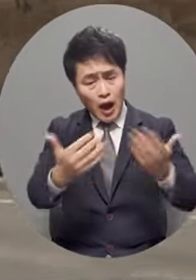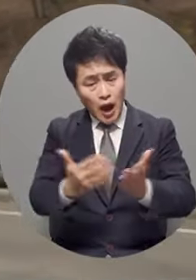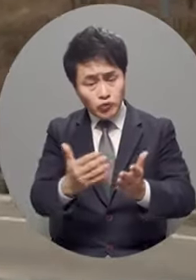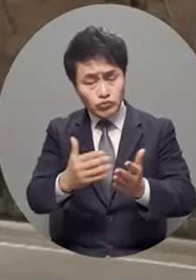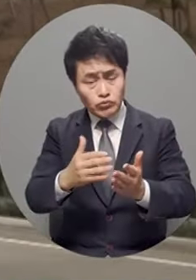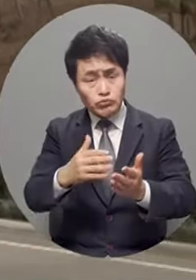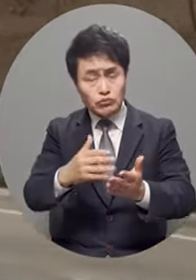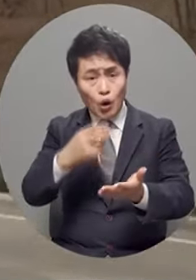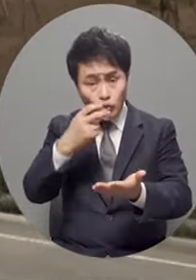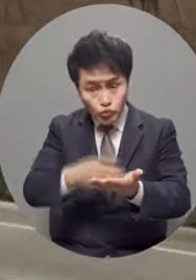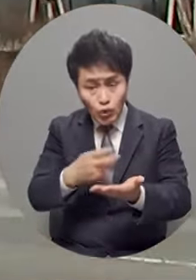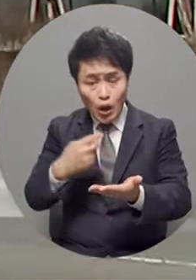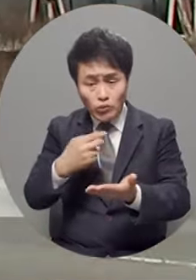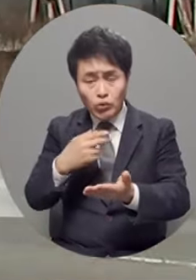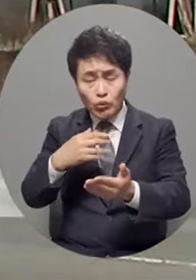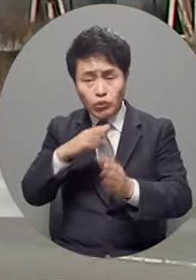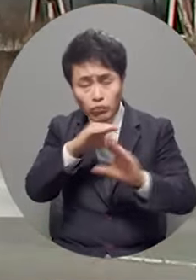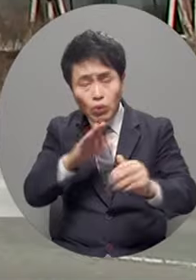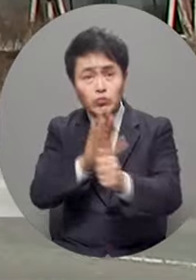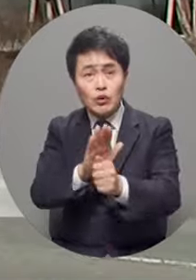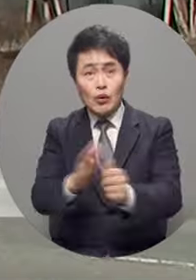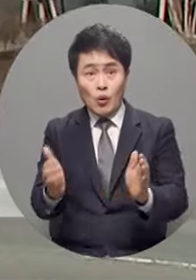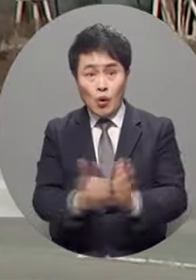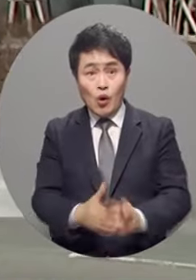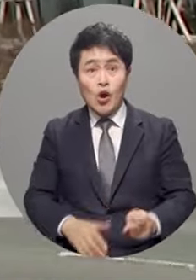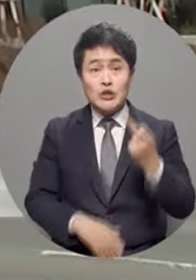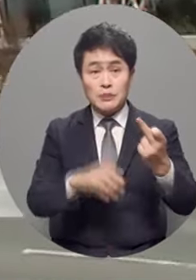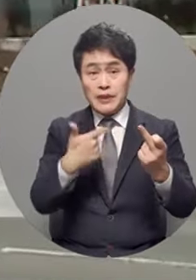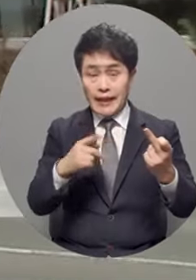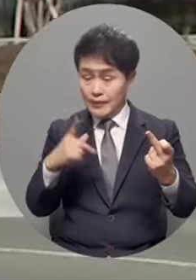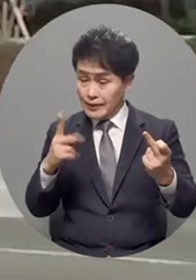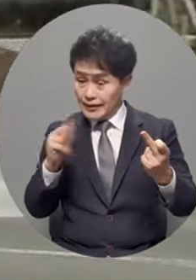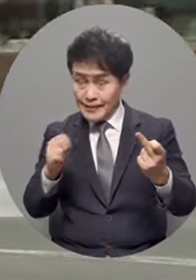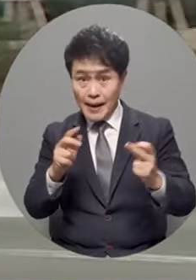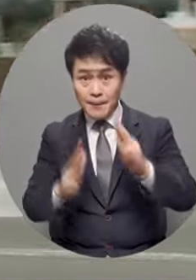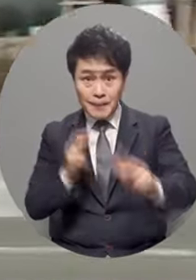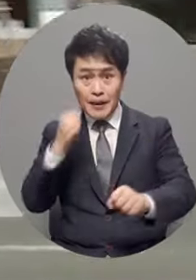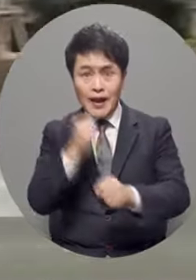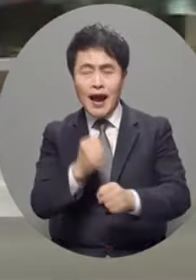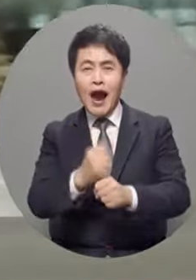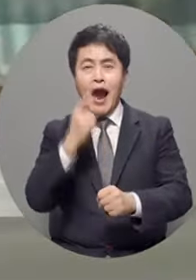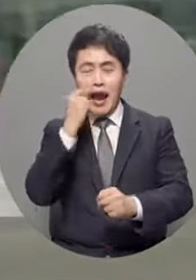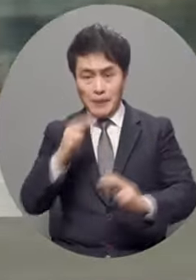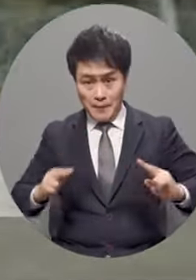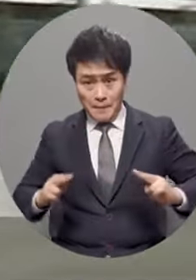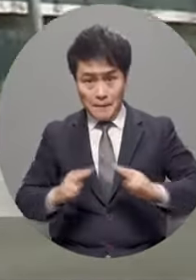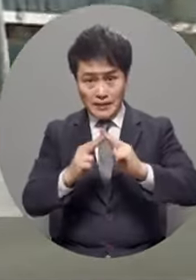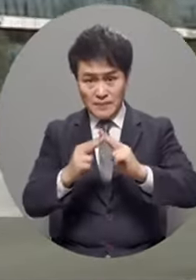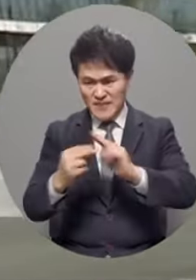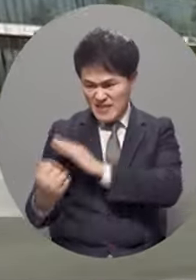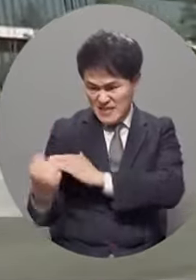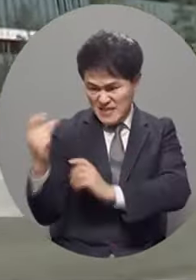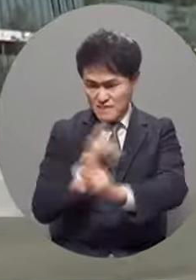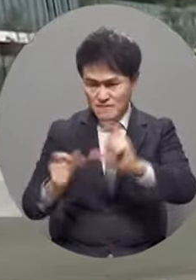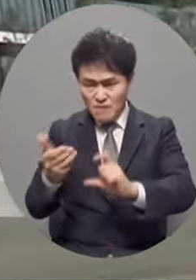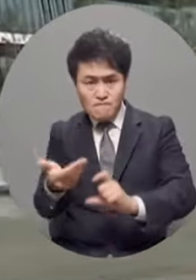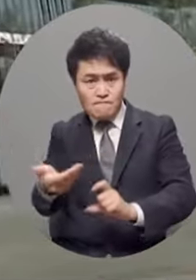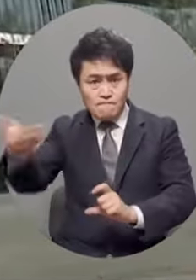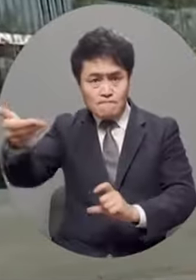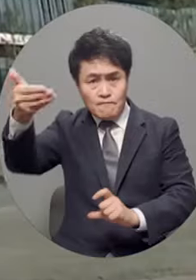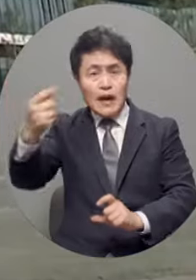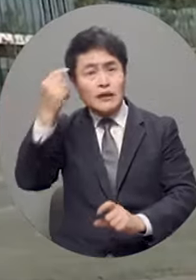풀어줬습니다. 올해 말부터 12나노급 D램을 양산해 일본 반도체 산업 역량을 끌어올릴 것으로 기대되고